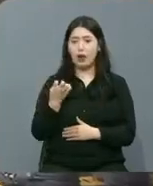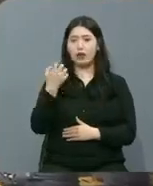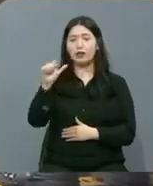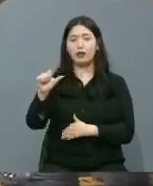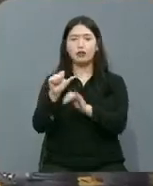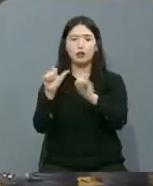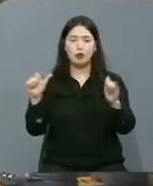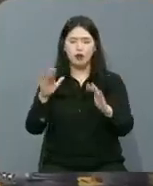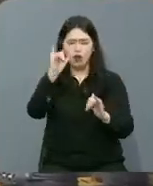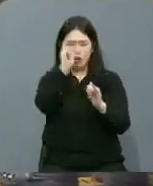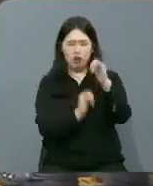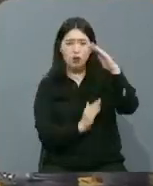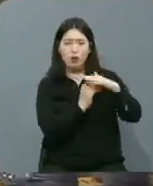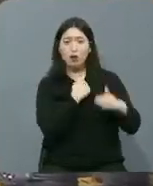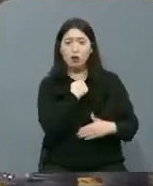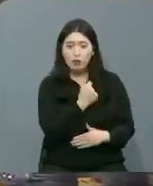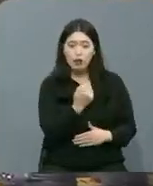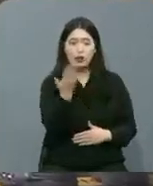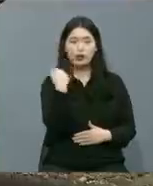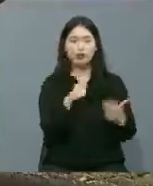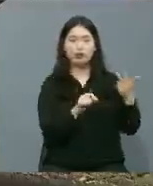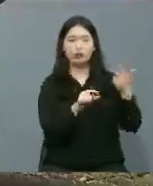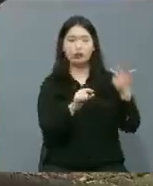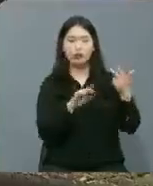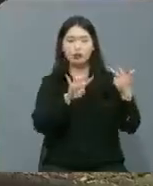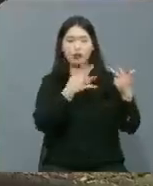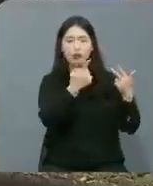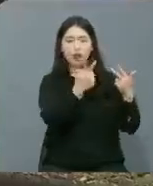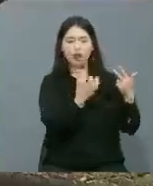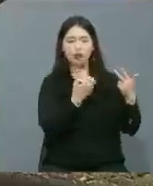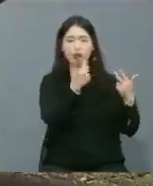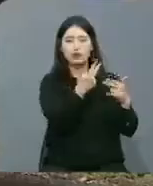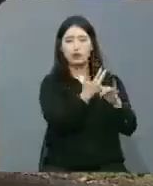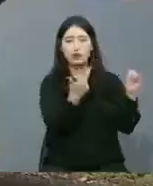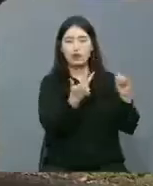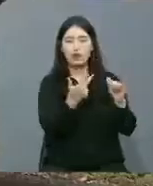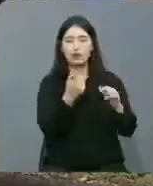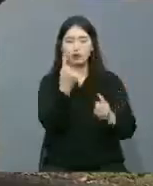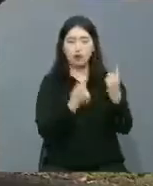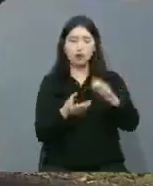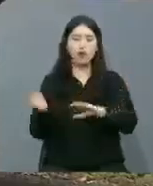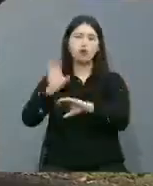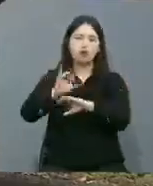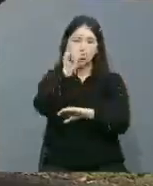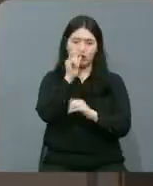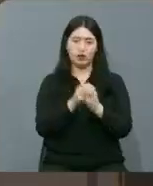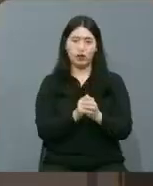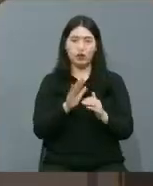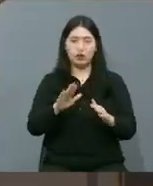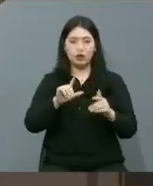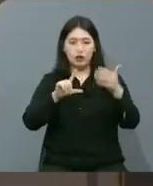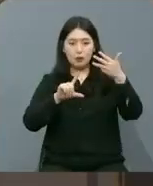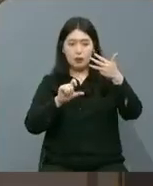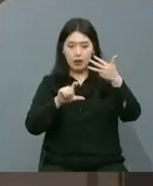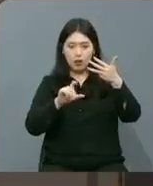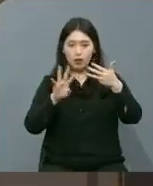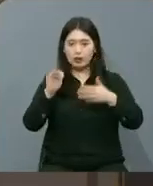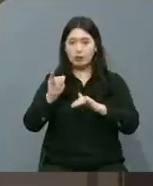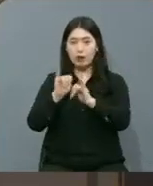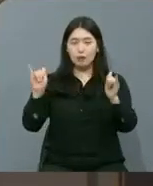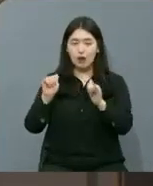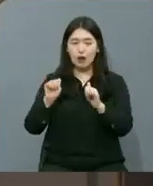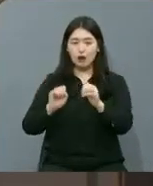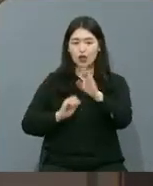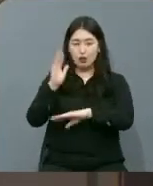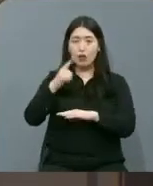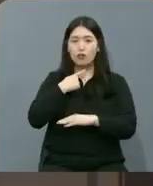역대 가장 많았던 지난달 487명을 훨씬 넘어섰습니다. 광복절 연휴 하루 4만 명을 넘었던 관광객